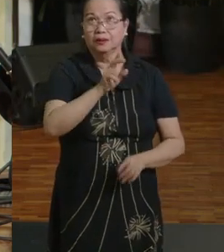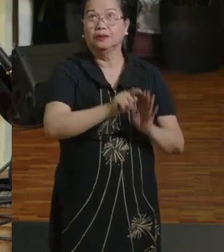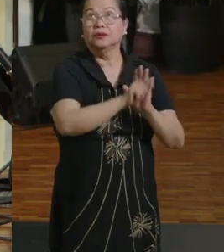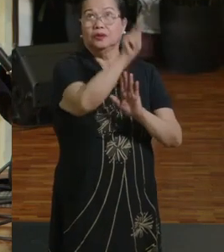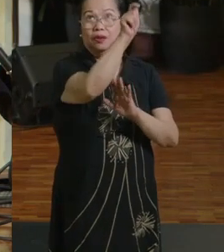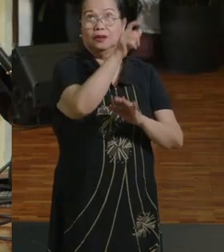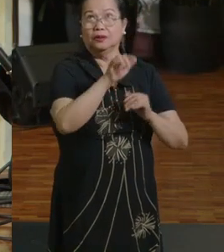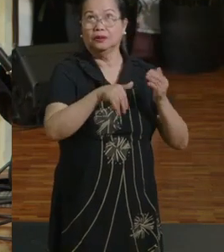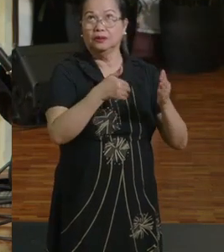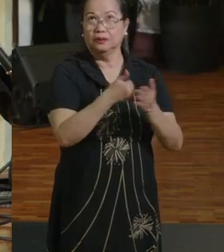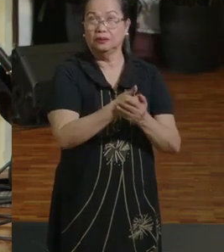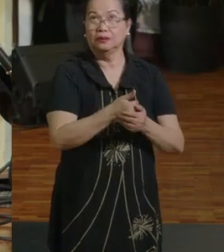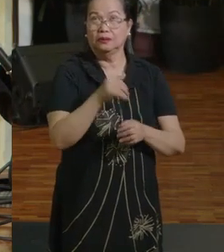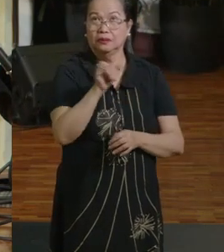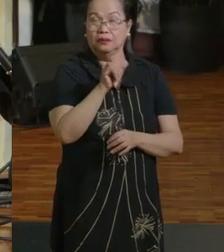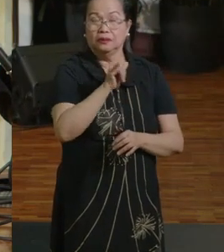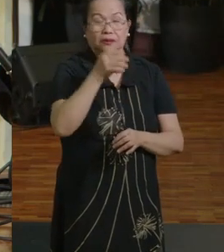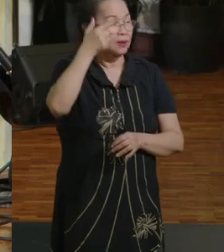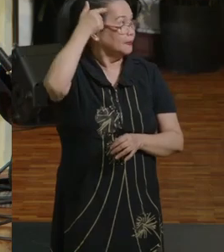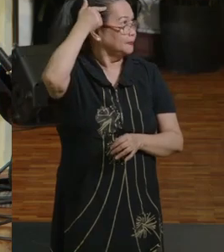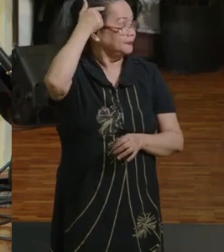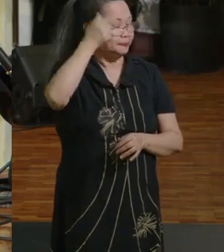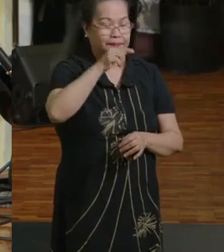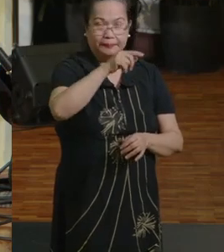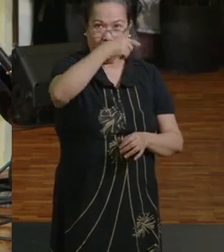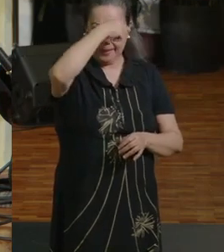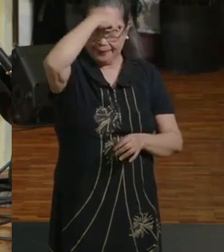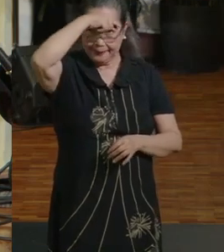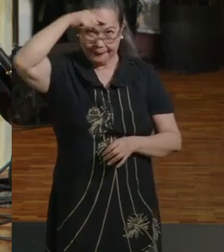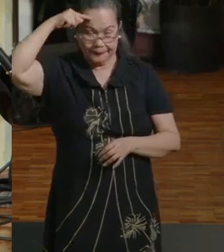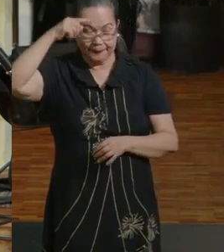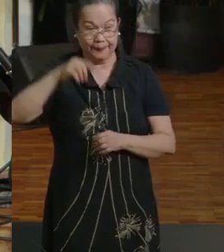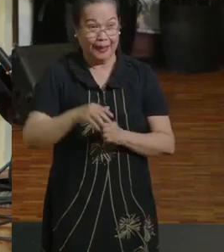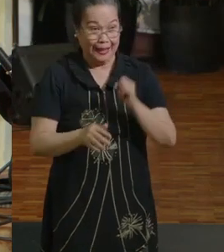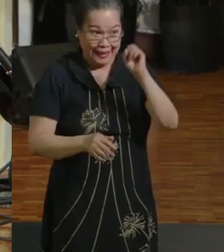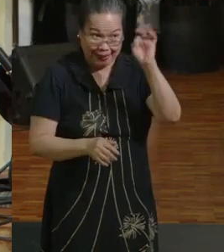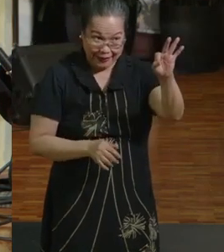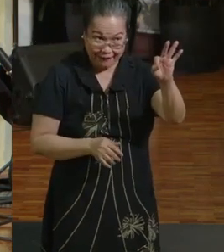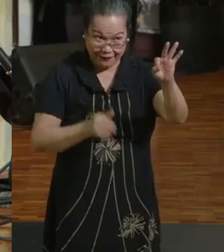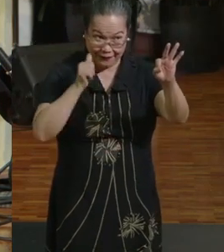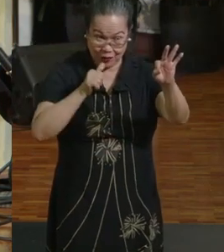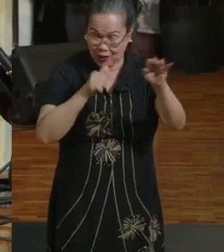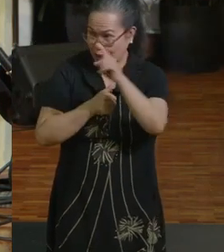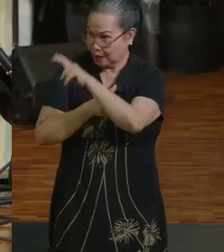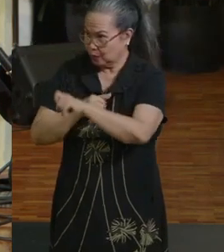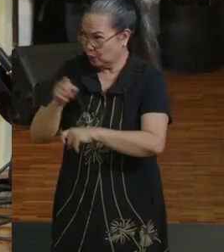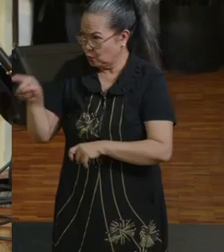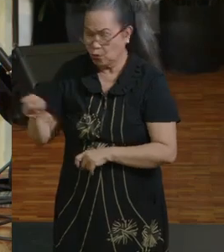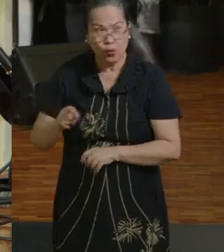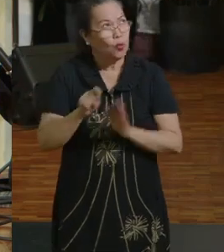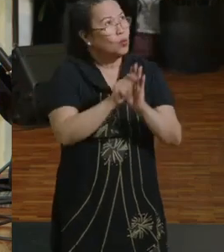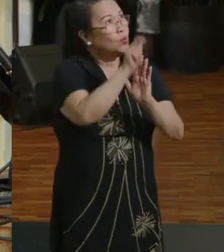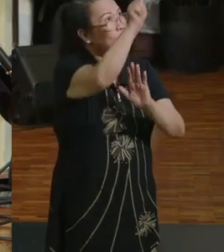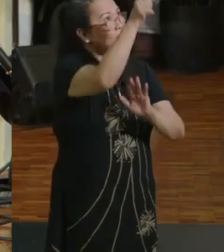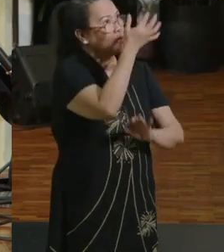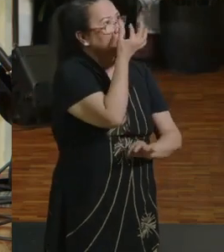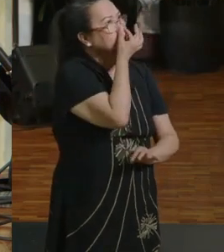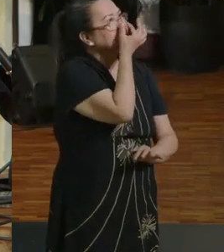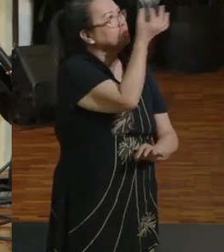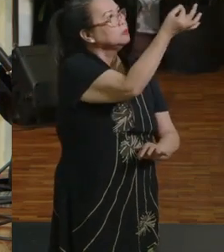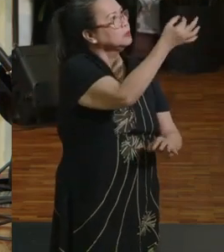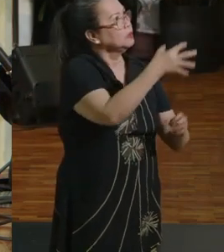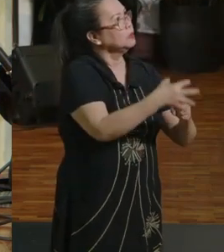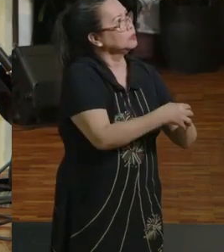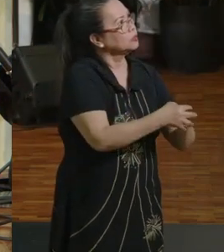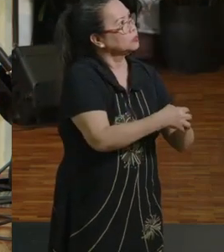medyo may timang buhok. Pag babaeng tinanong mo, matangkad, medyo chinita, ang